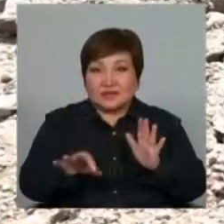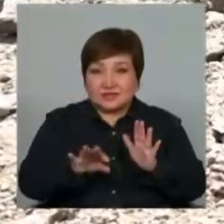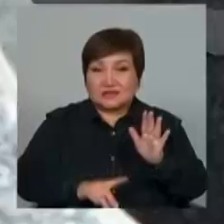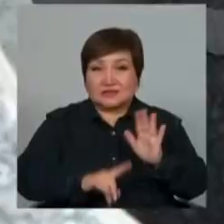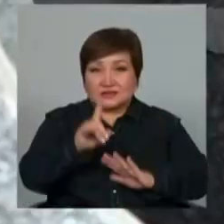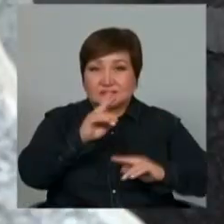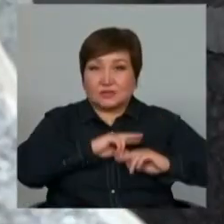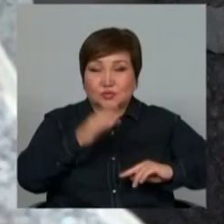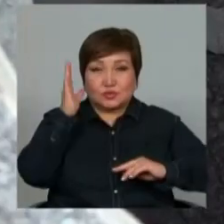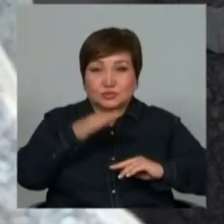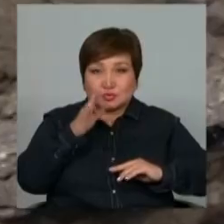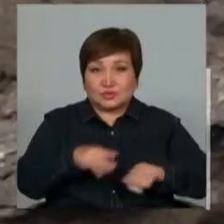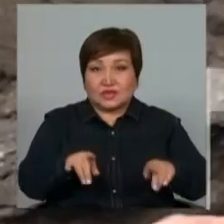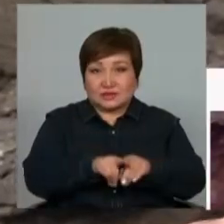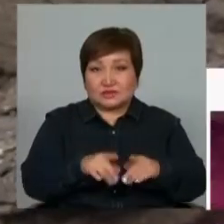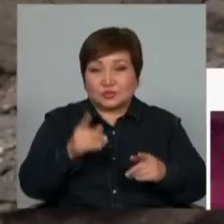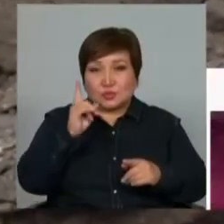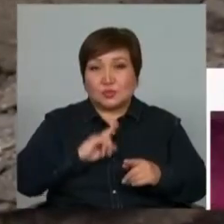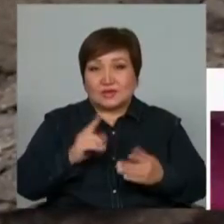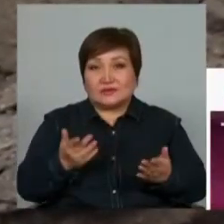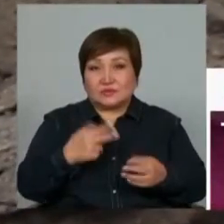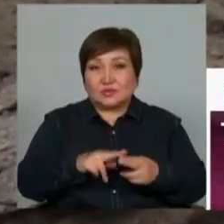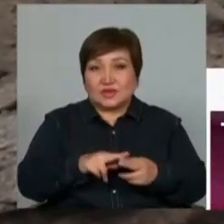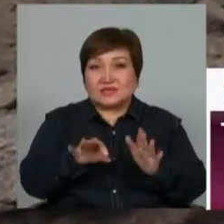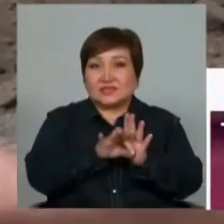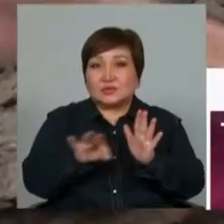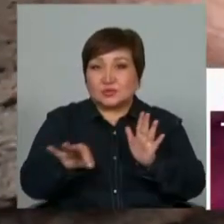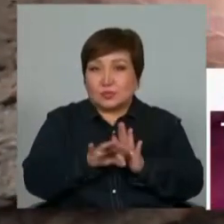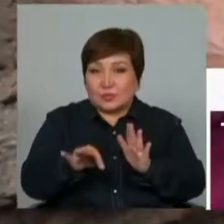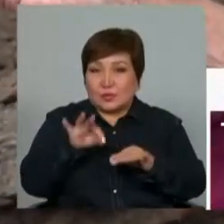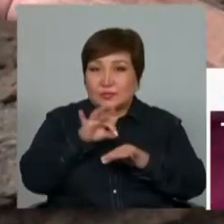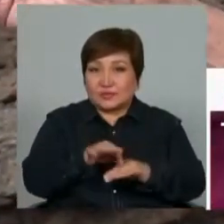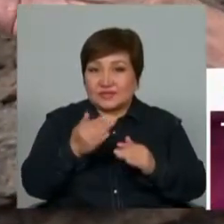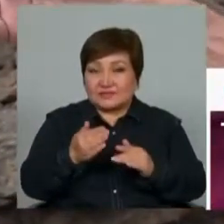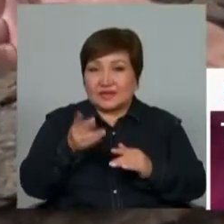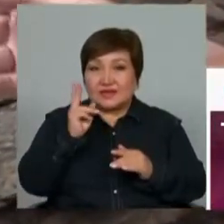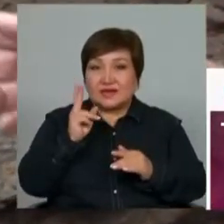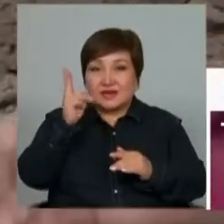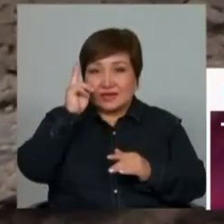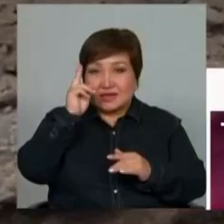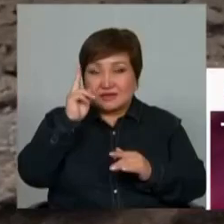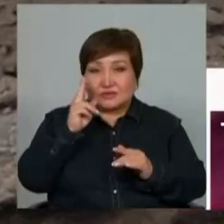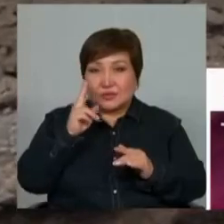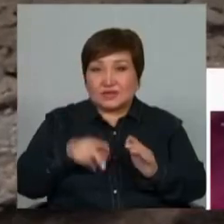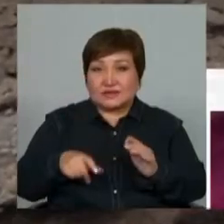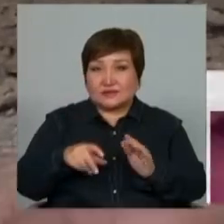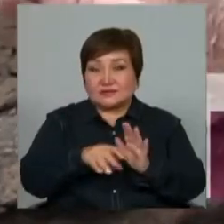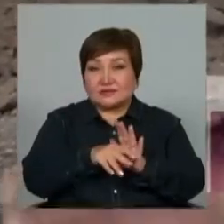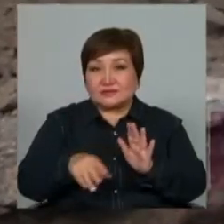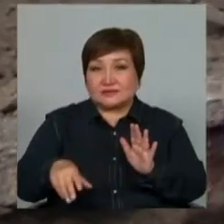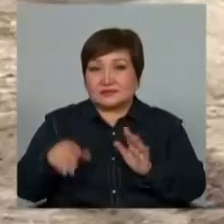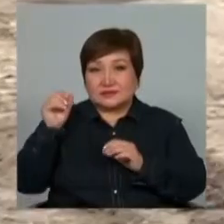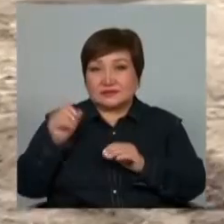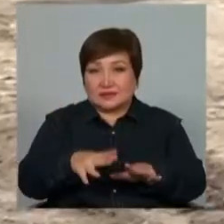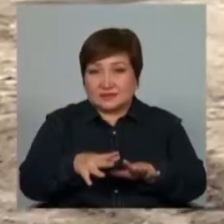жатыр. Барлық тұрғындарға өте ыңғайлы. Міне труба ауыстырып жатыр қазір. Енді канализация жүргіземіз деп жатыр. Көптен көп рахмет.